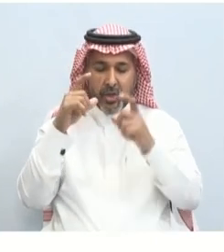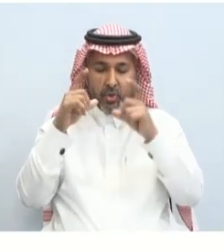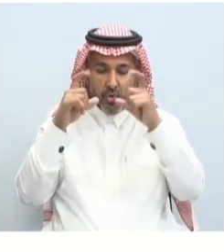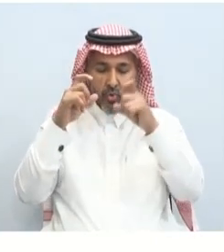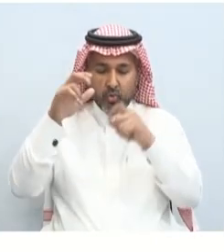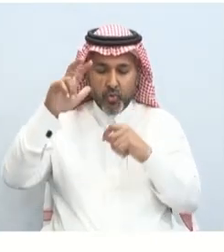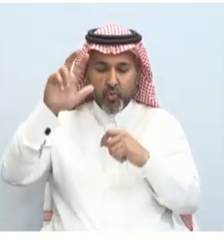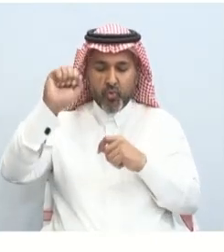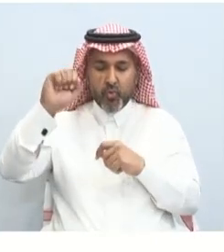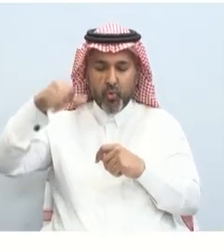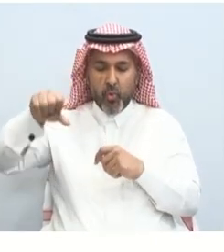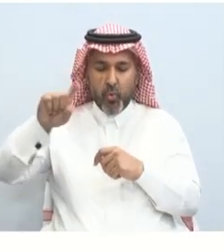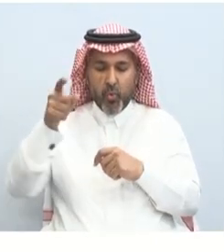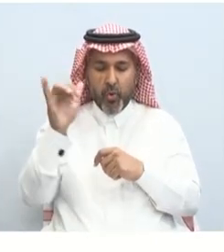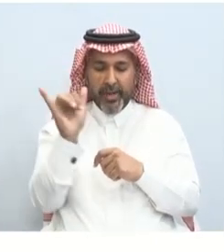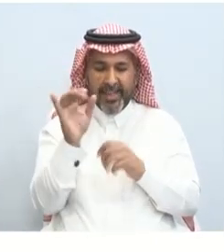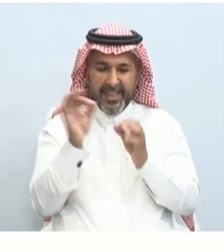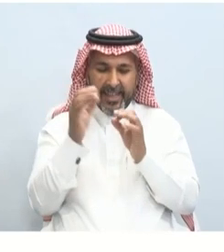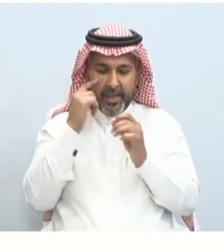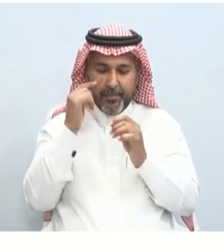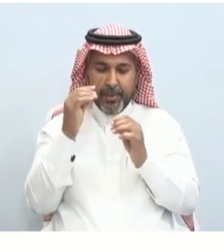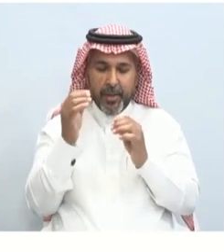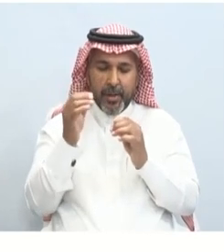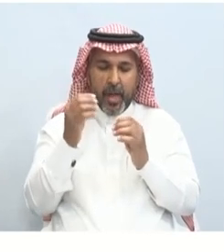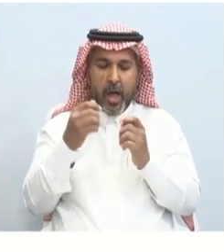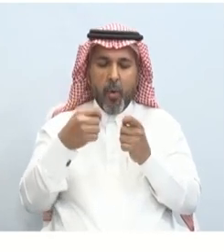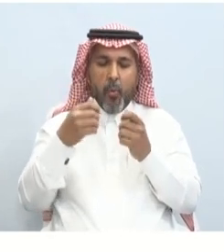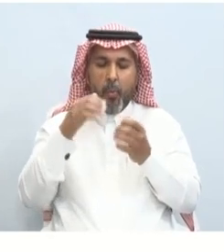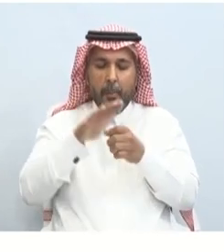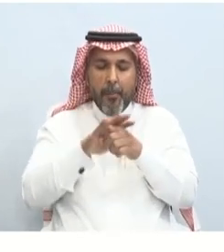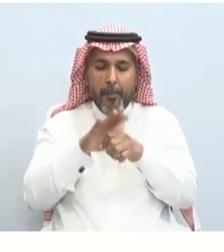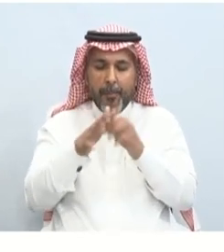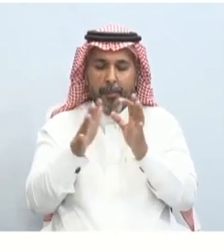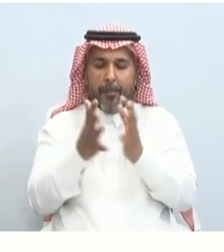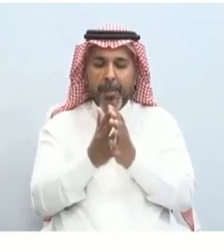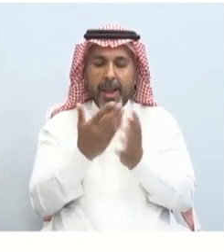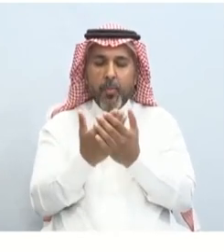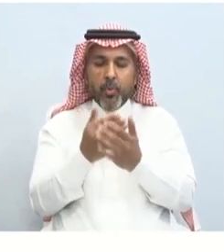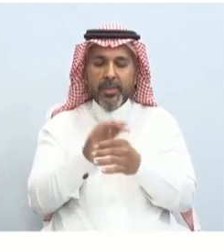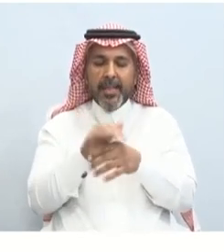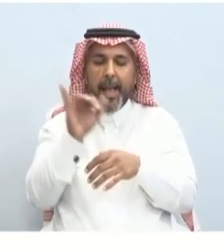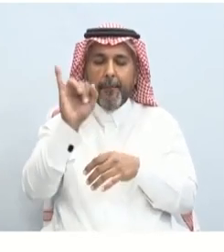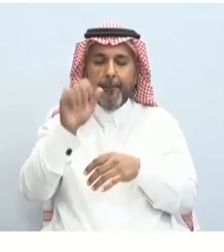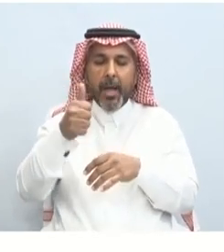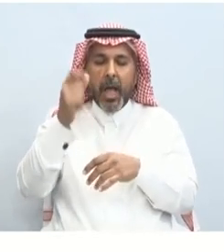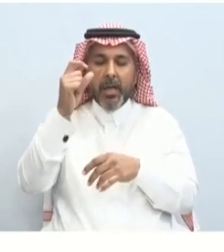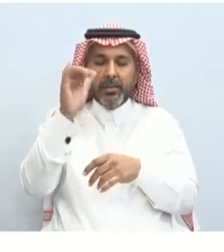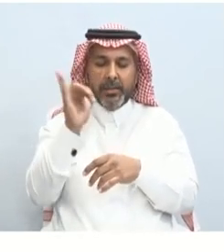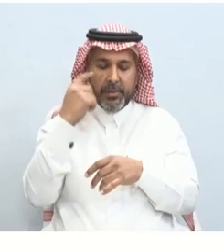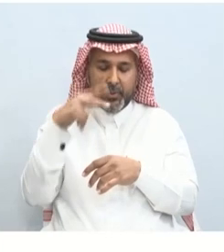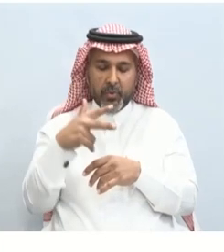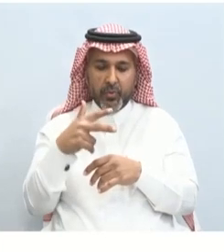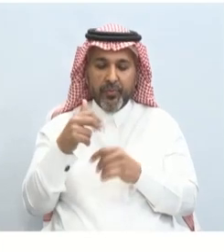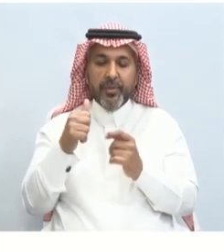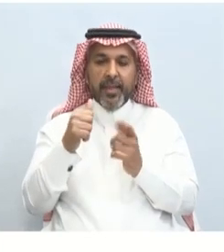صوري نكمل صحه الاستدلال من الناحيه المنطقيه مرتبطه بالدرجه الاولى بالكل